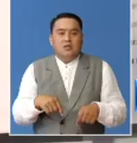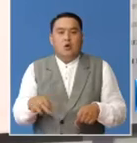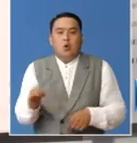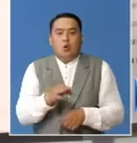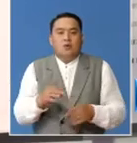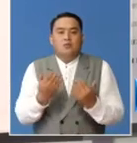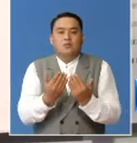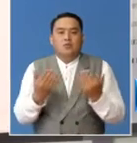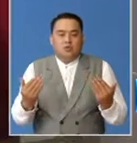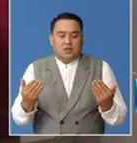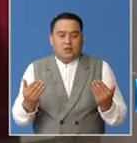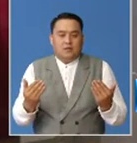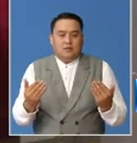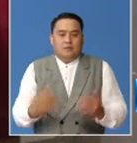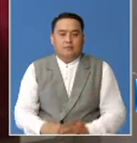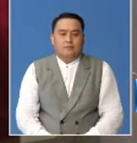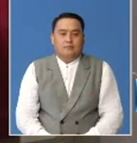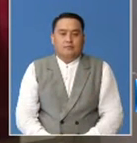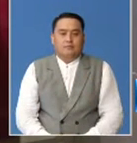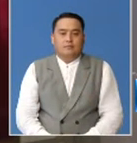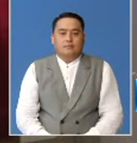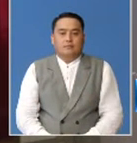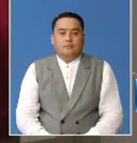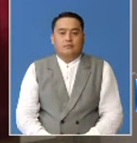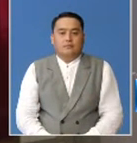областной историко-краеведческий музей.